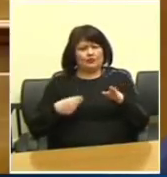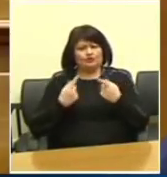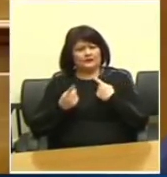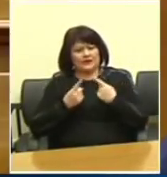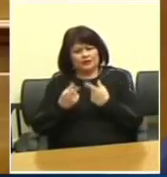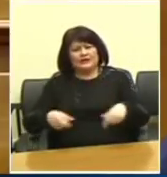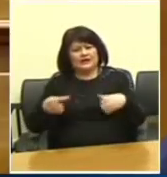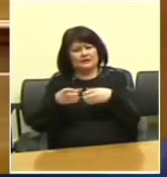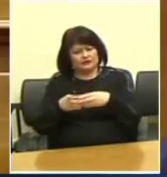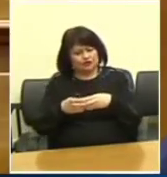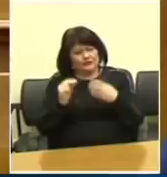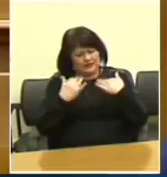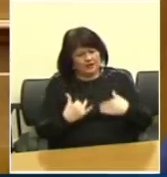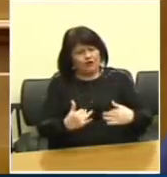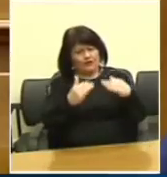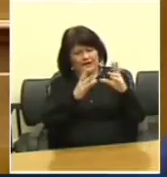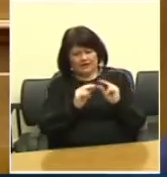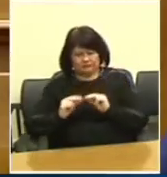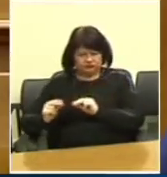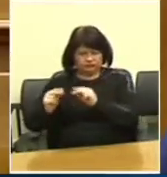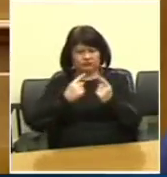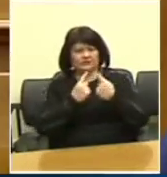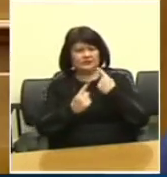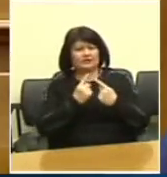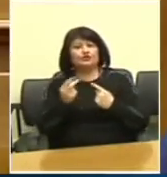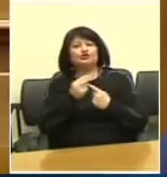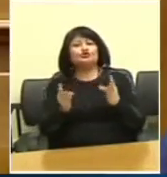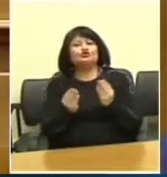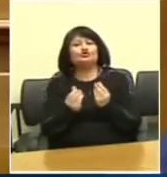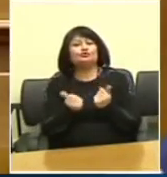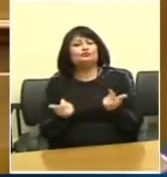και στην Ολομέλεια της Βουλής, που αφορά τον τρόπο εκλογής του Προέδρου της Δημοκρατίας.